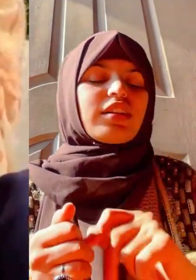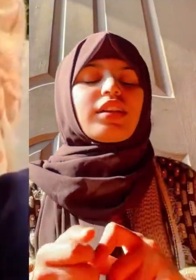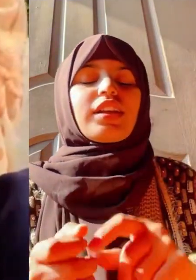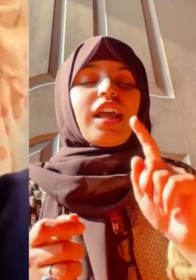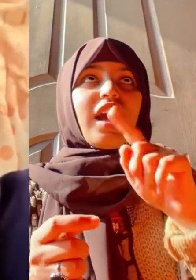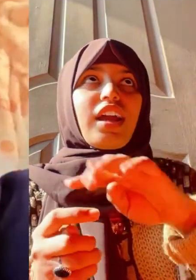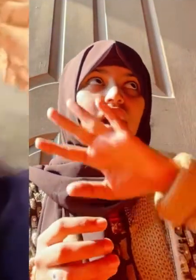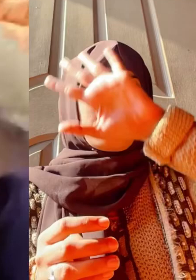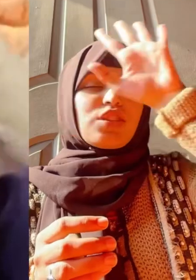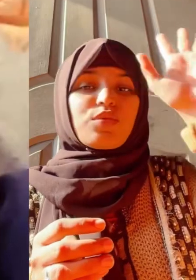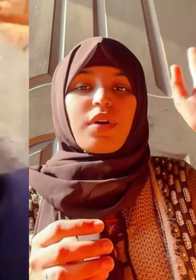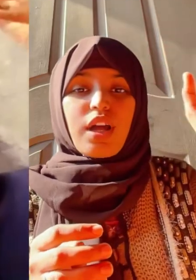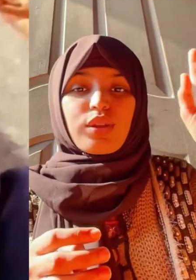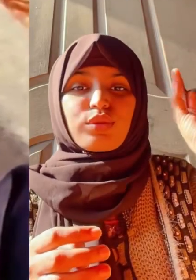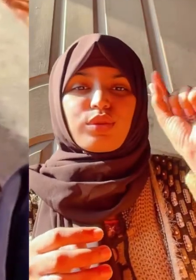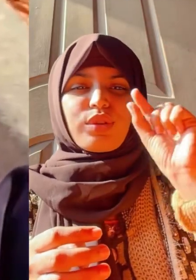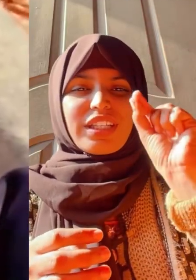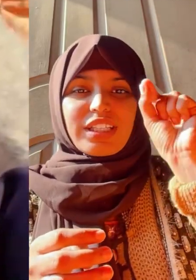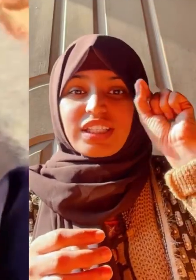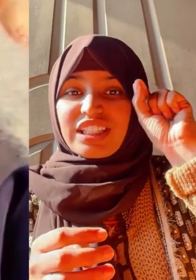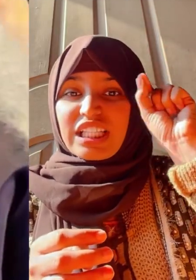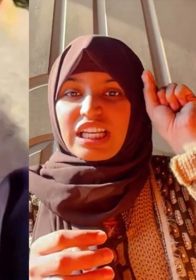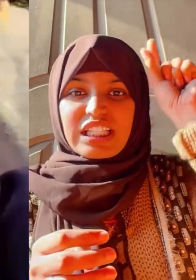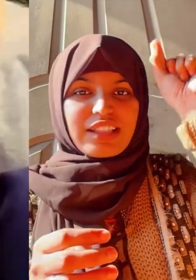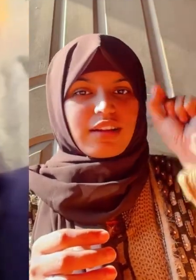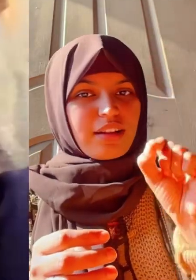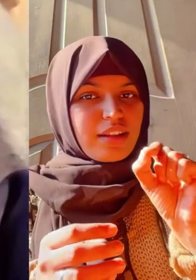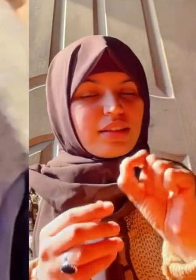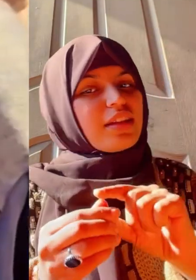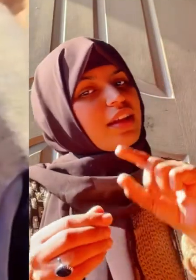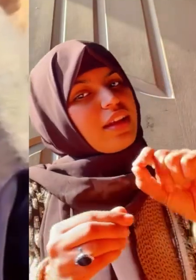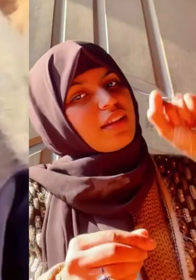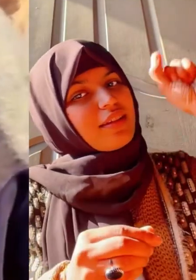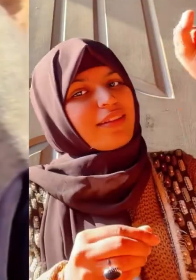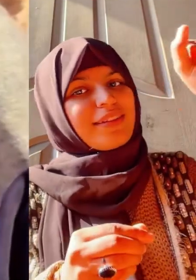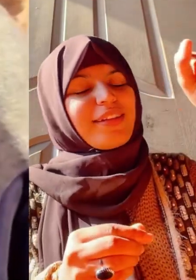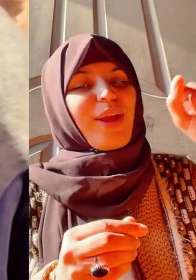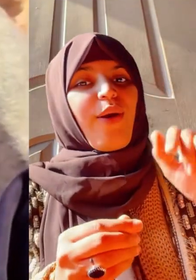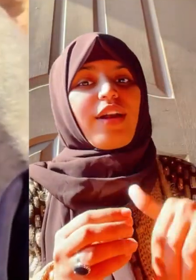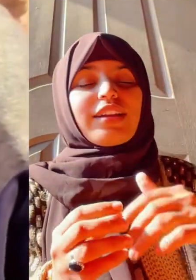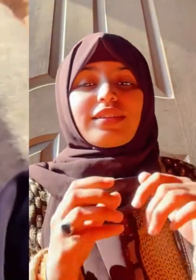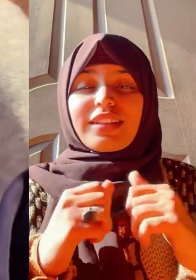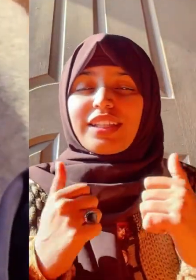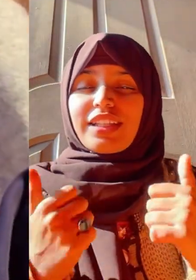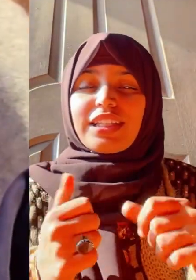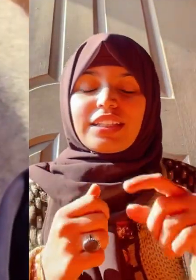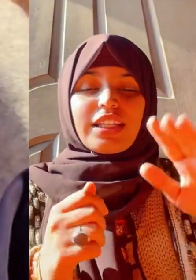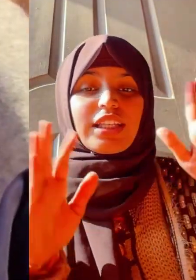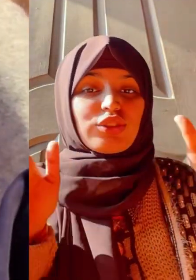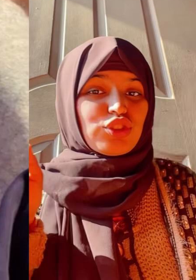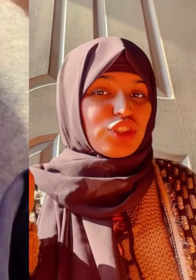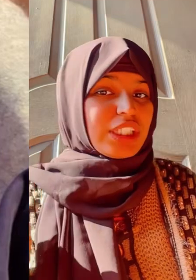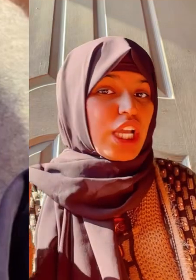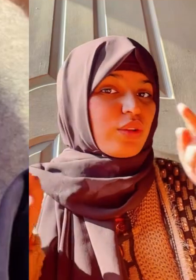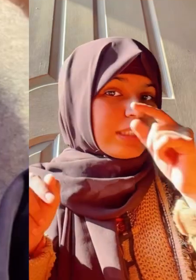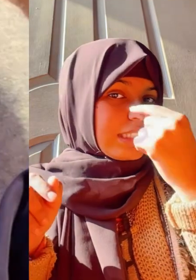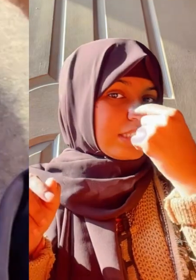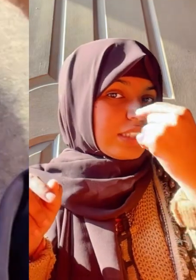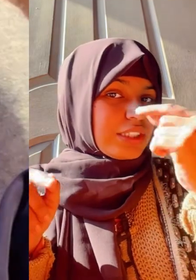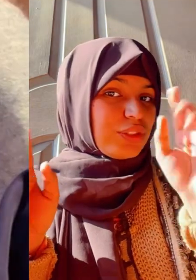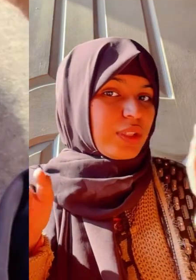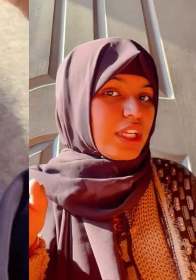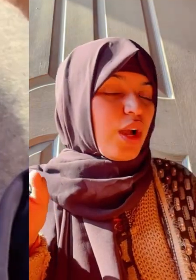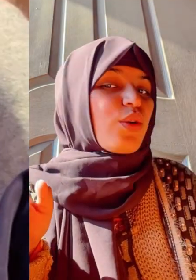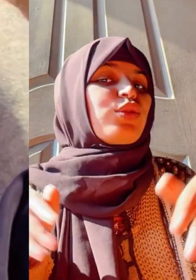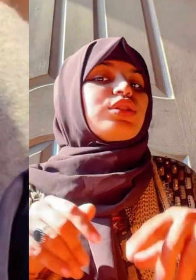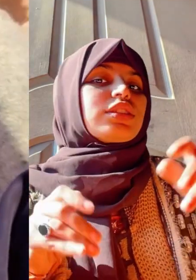हूँ, देखो मैं अपनी तारीफ़ करती हूँ, आपको बताती हूँ। मुझे ना, मैं सुनती होती थी वो अपने उधर घर में होती थी ना, तो बड़ी माइयाँ जो होती थी वो कहती